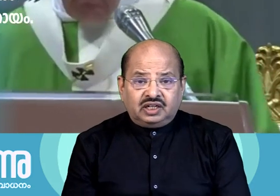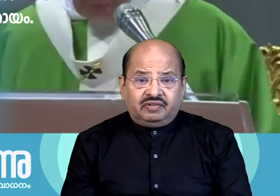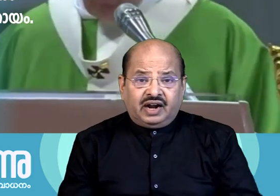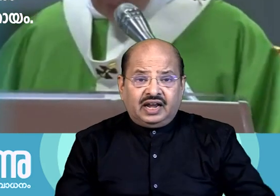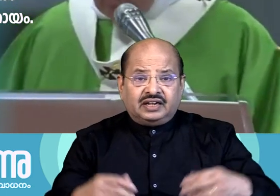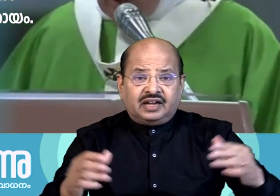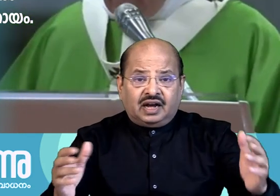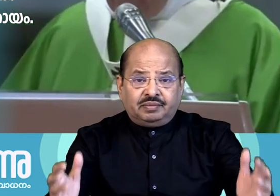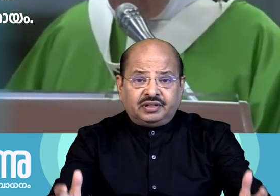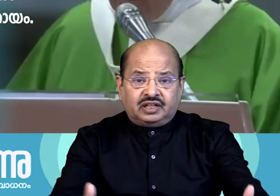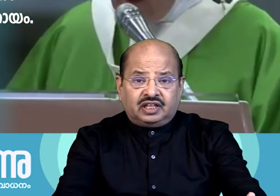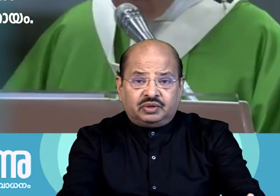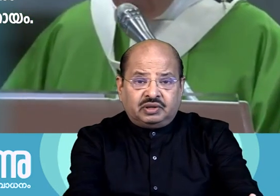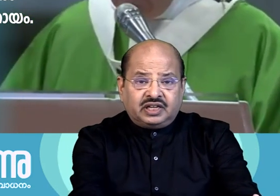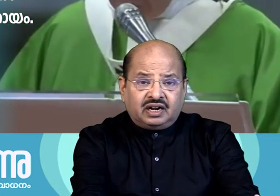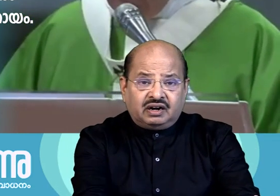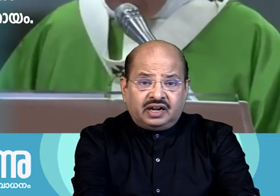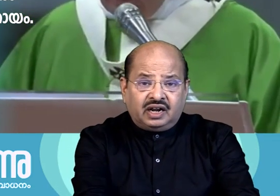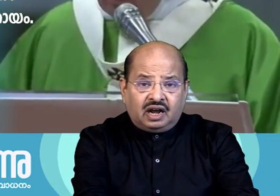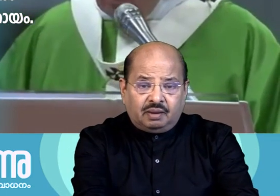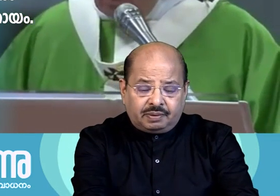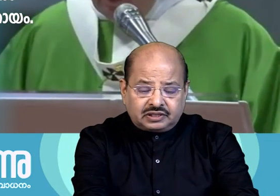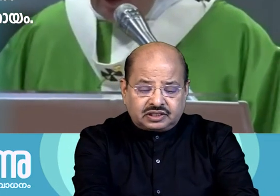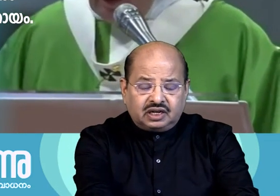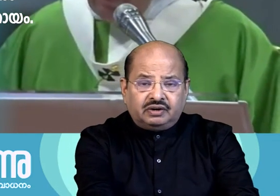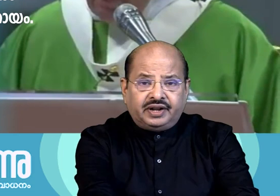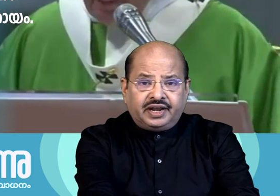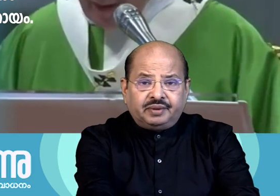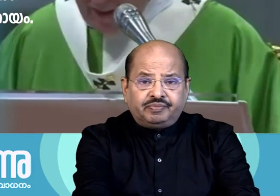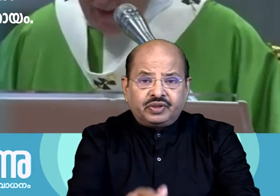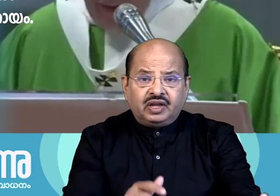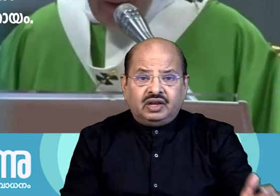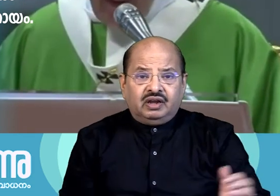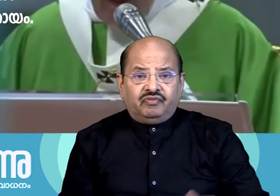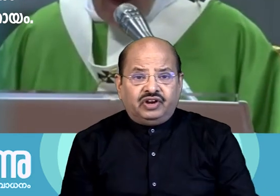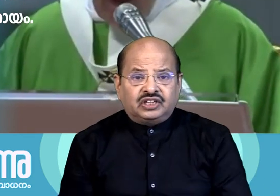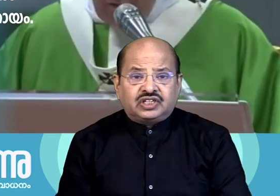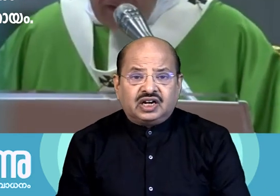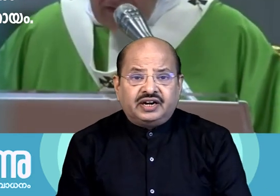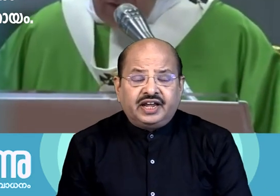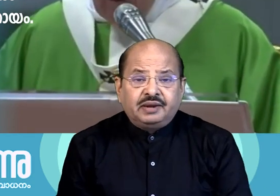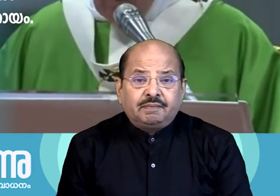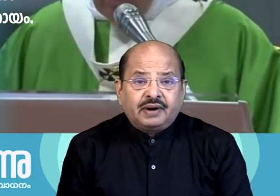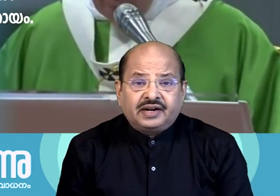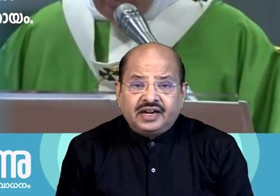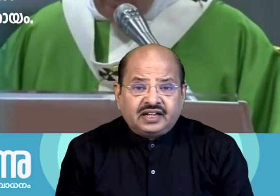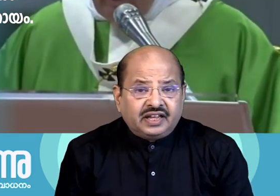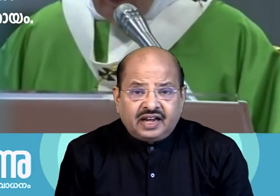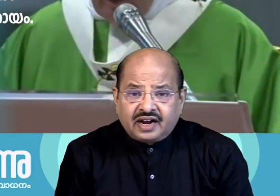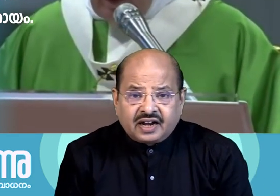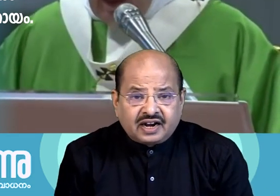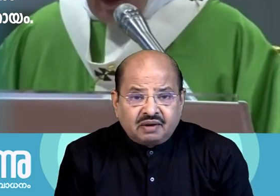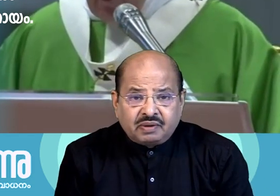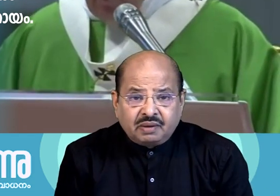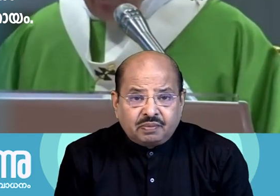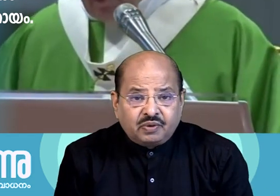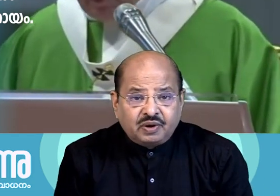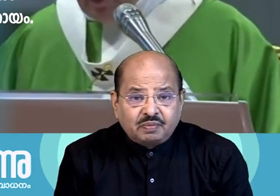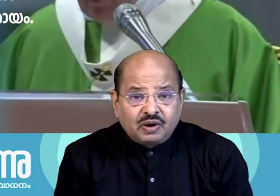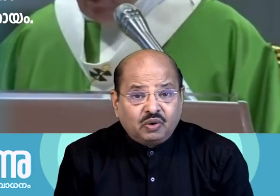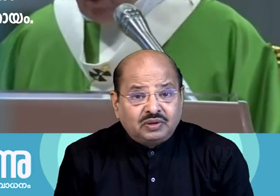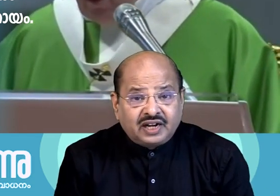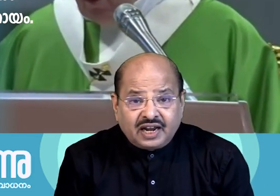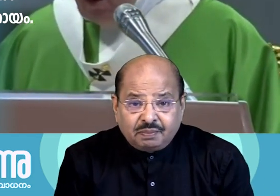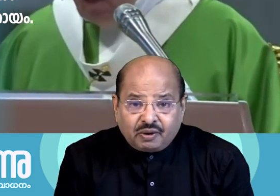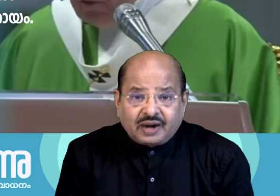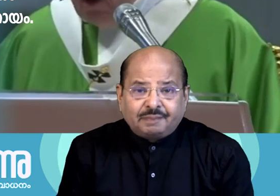66. മുതിർന്നവരായ നാം ഇന്നത്തെ യുവജനങ്ങളുടെ എല്ലാ പ്രശ്നങ്ങളുടെയും വീഴ്ചകളുടെയും പട്ടിക തയ്യാറാക്കാൻ